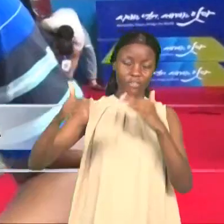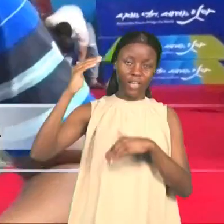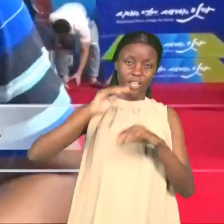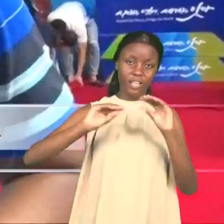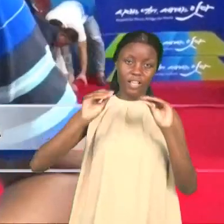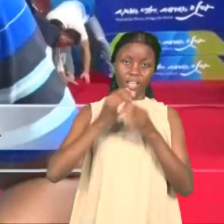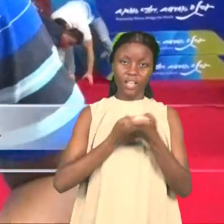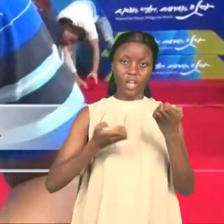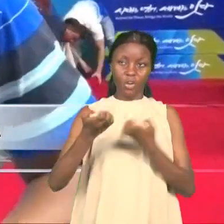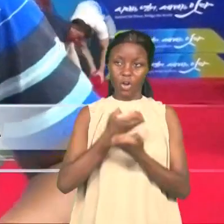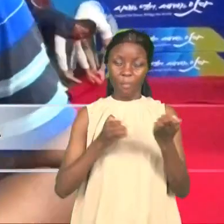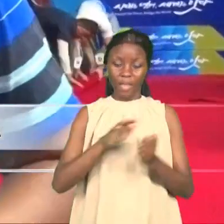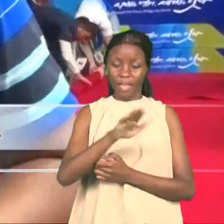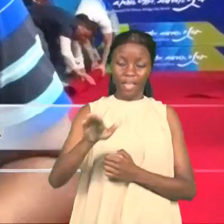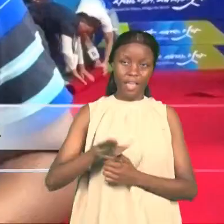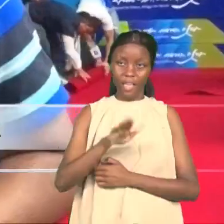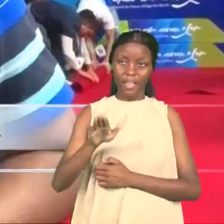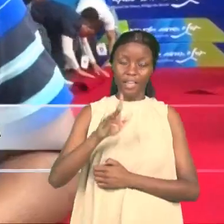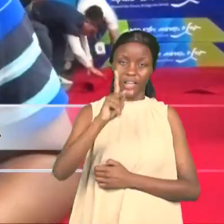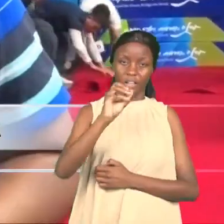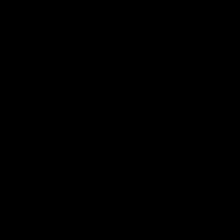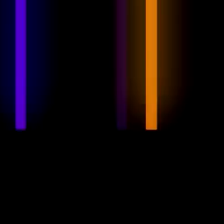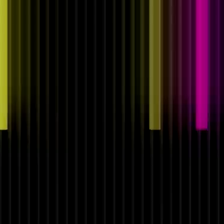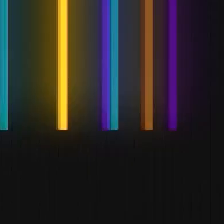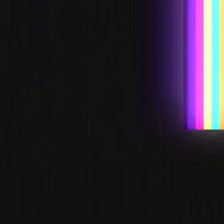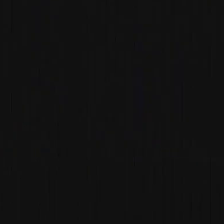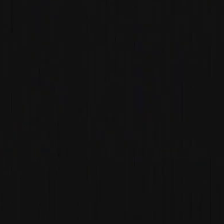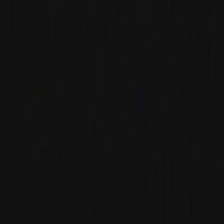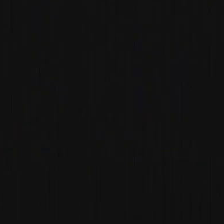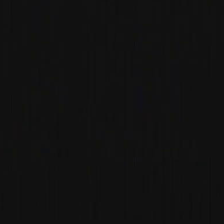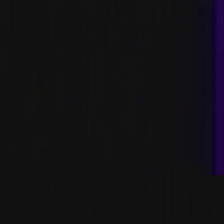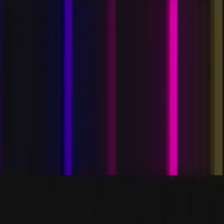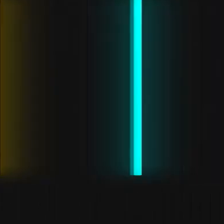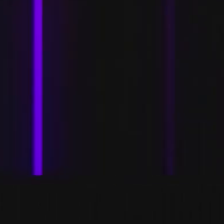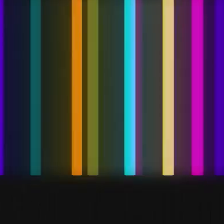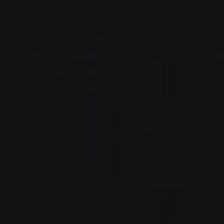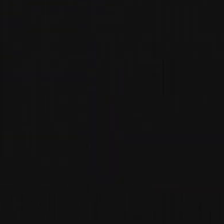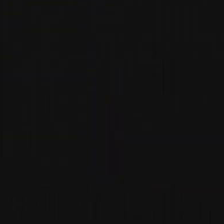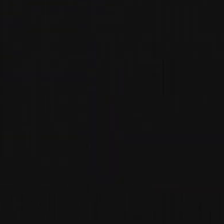uchukuzi katika jiji la Chungju nchini Korea Kusini.